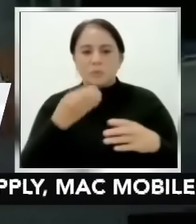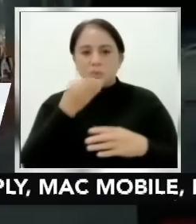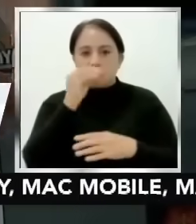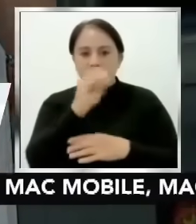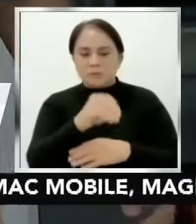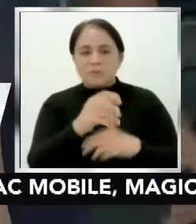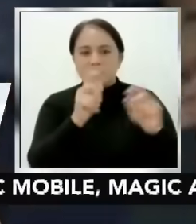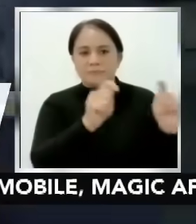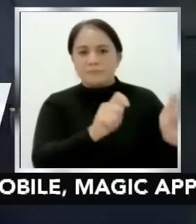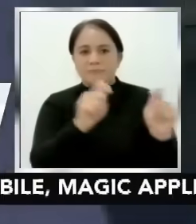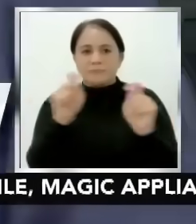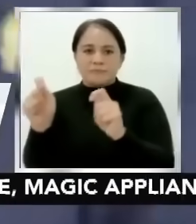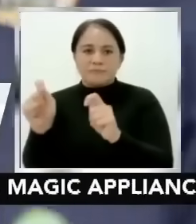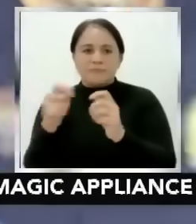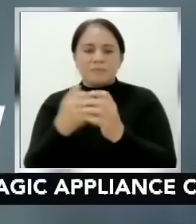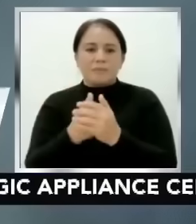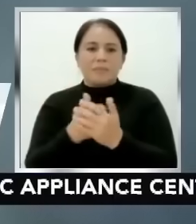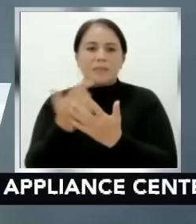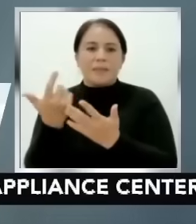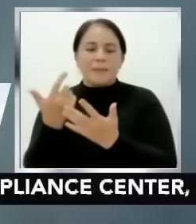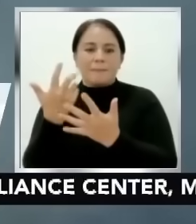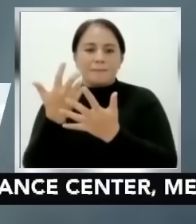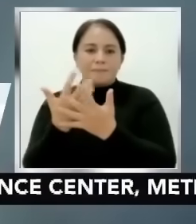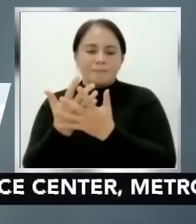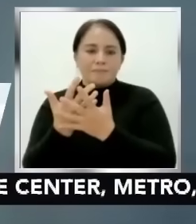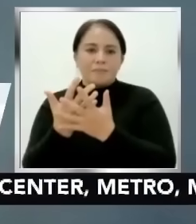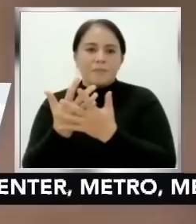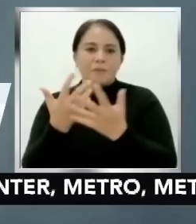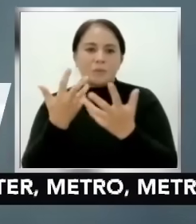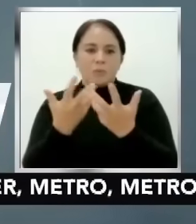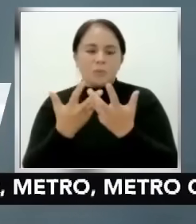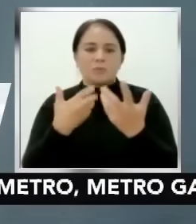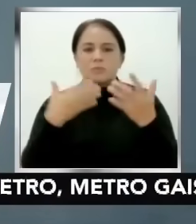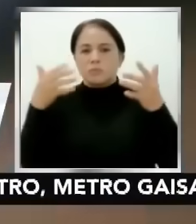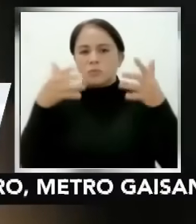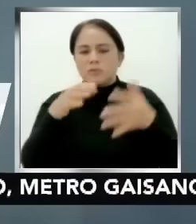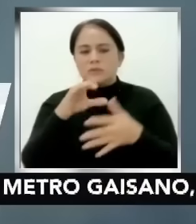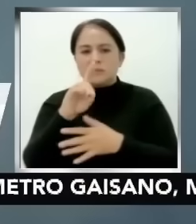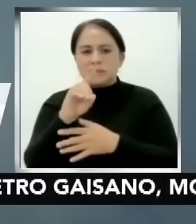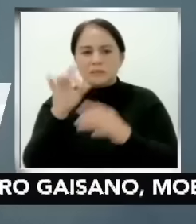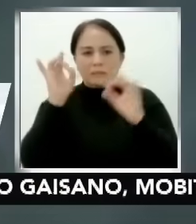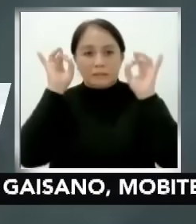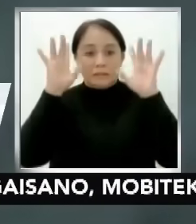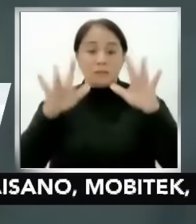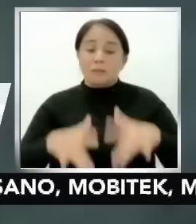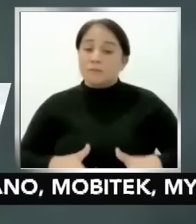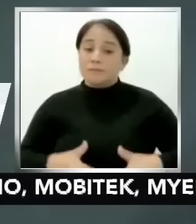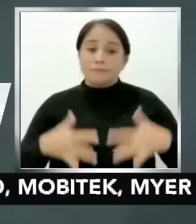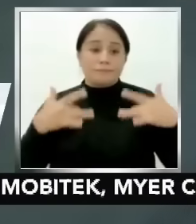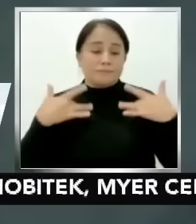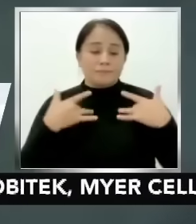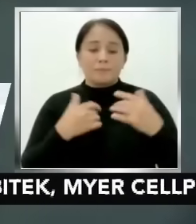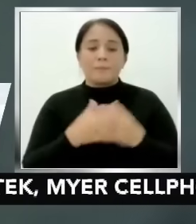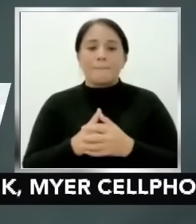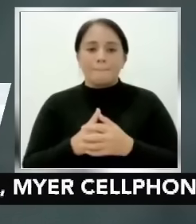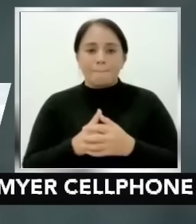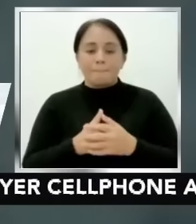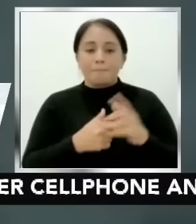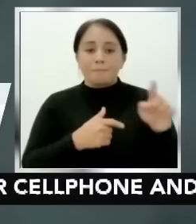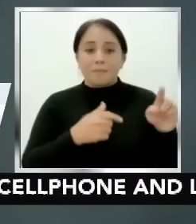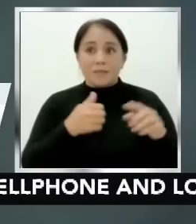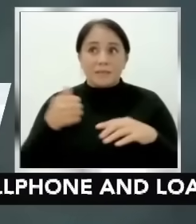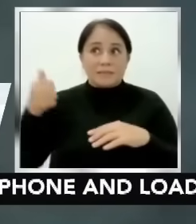anim sa kulungan kung saan sila angkop. Alam daw kasi ng CIDG ang banta sa buhay ng mga ito. Yung mga mastermind